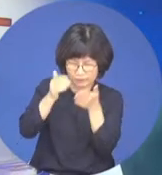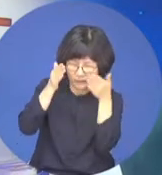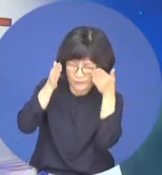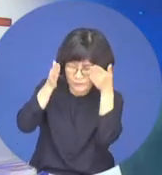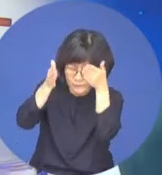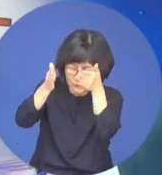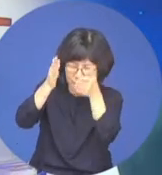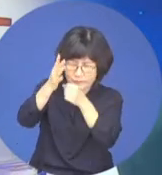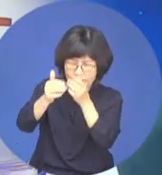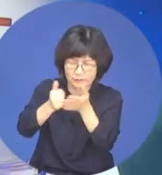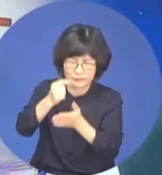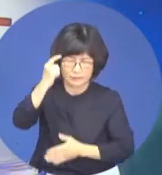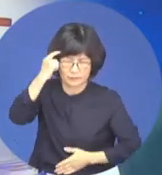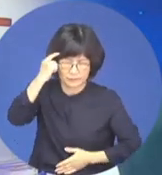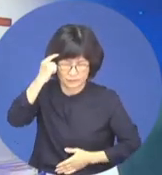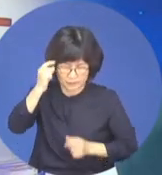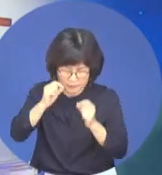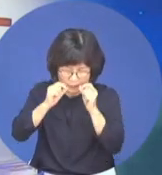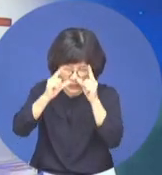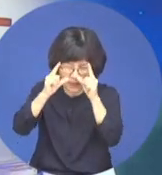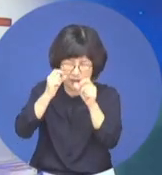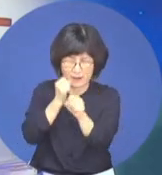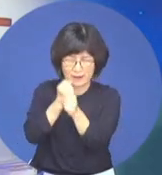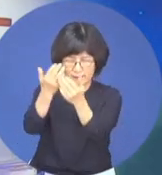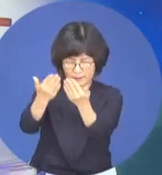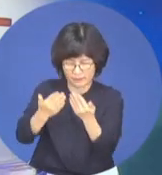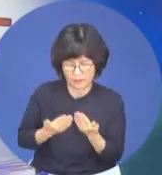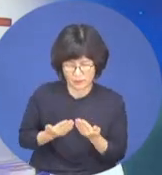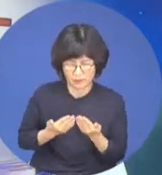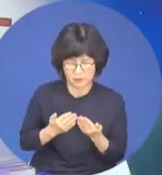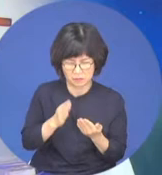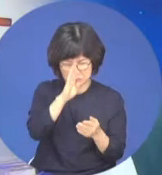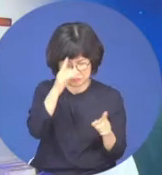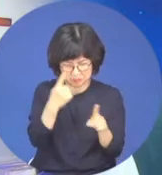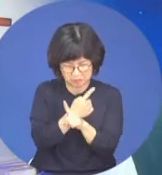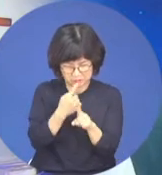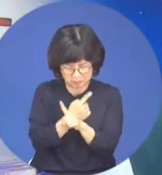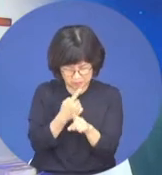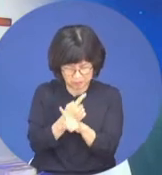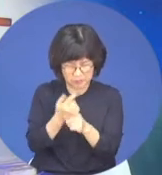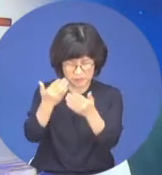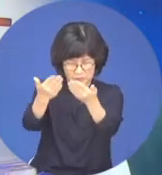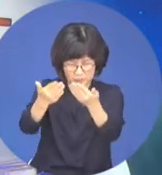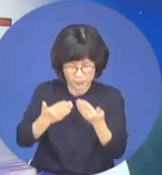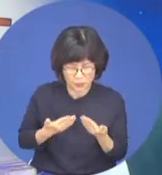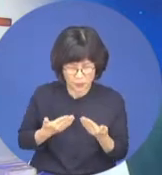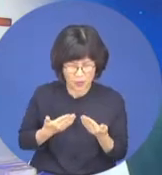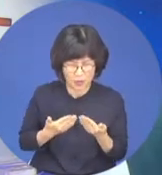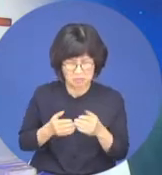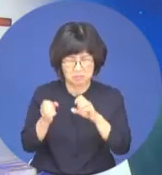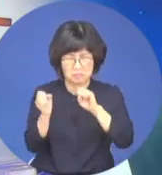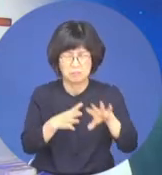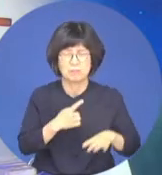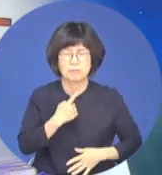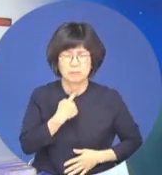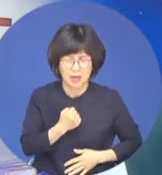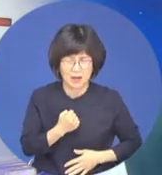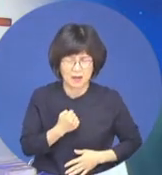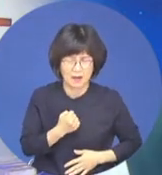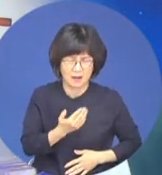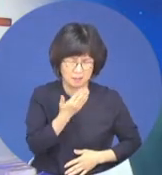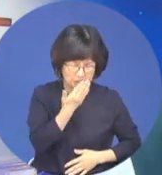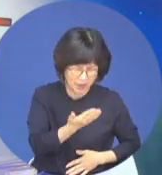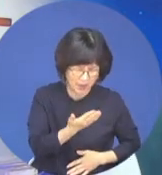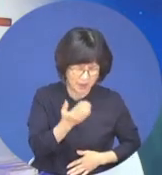하시고 상처받은 영혼이 치유되게 하시며 잃었던 가능성과 사명을 되찾게